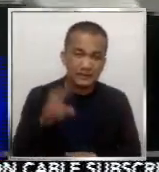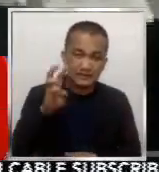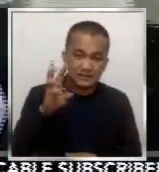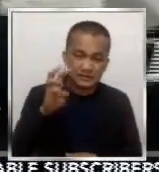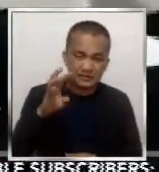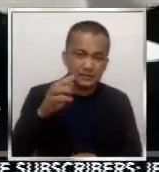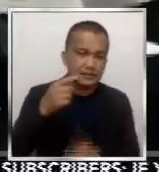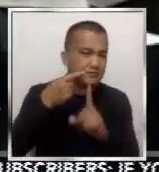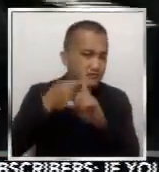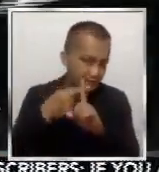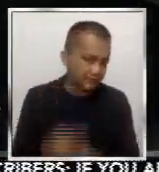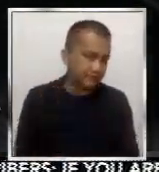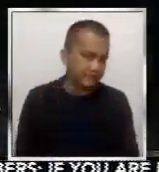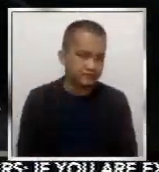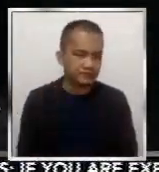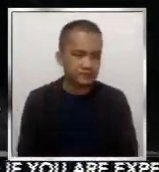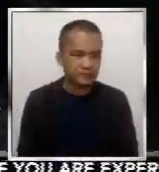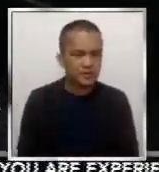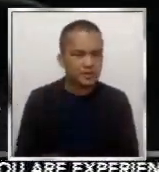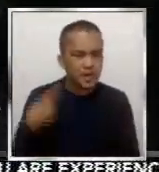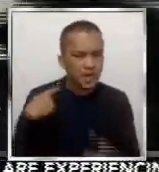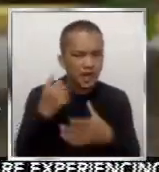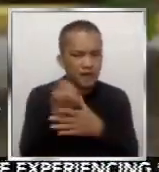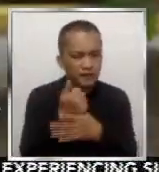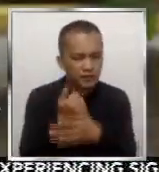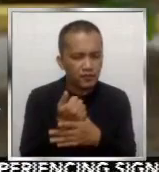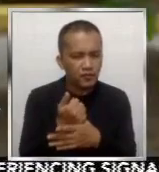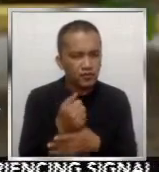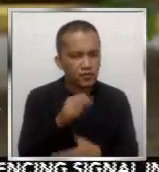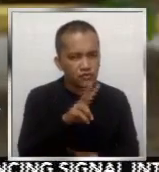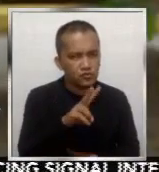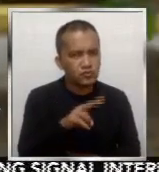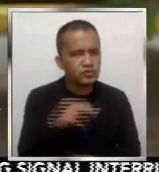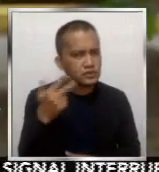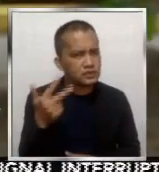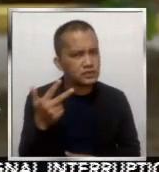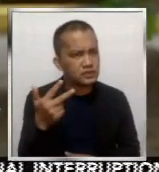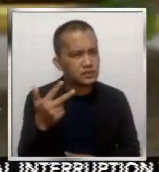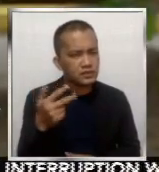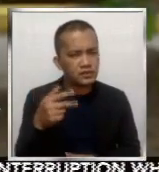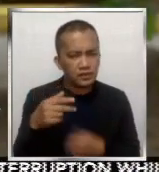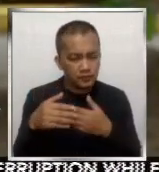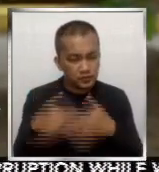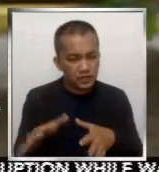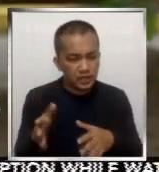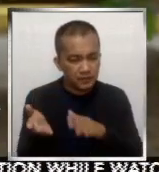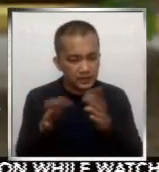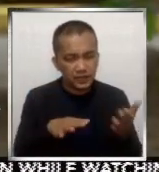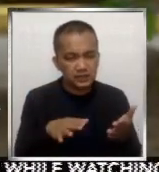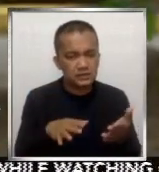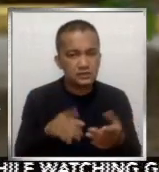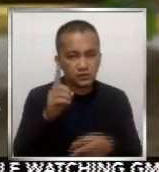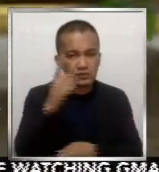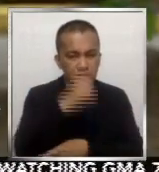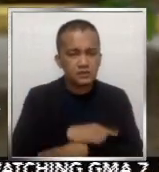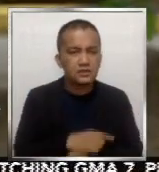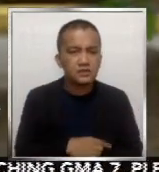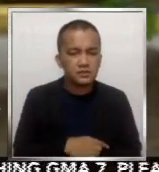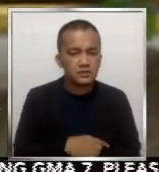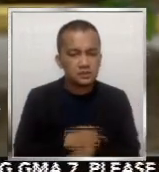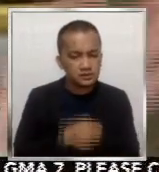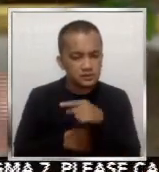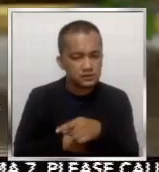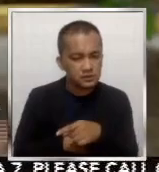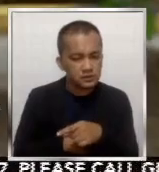nagpositibo. We have an average of siguro mga 2 or 3 post-mortem swabs in a day. These past few